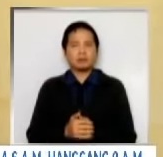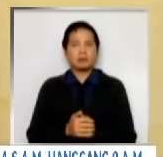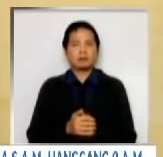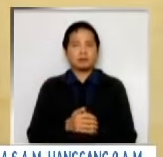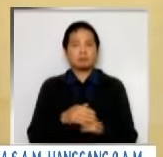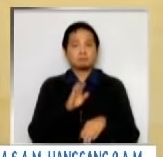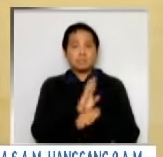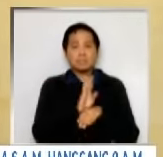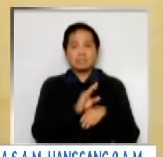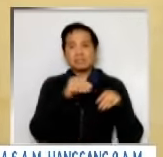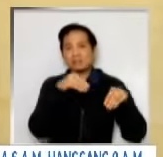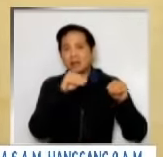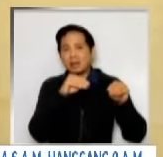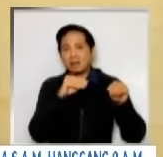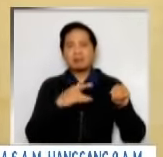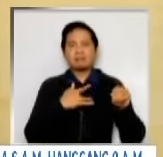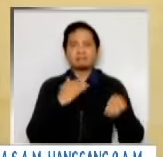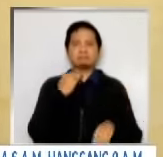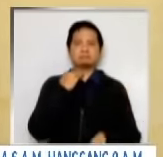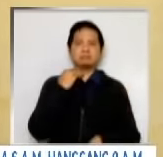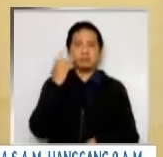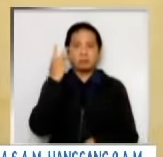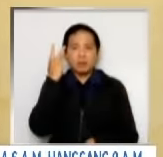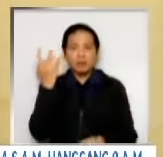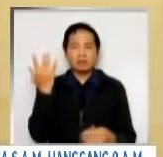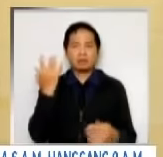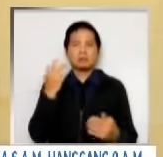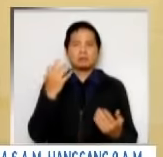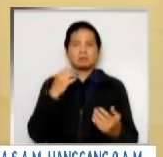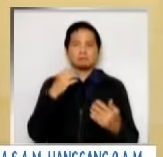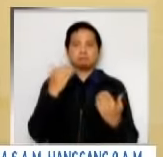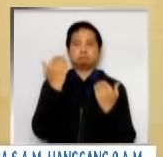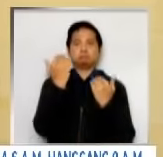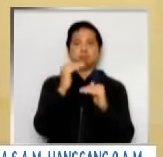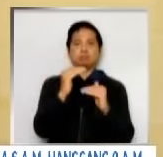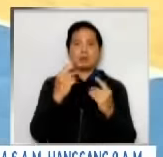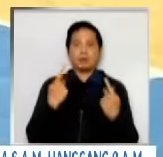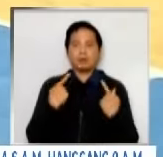mahabang curfew sa kanilang negosyo. May unang balita si Jonathan Andal.